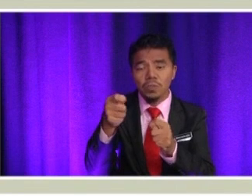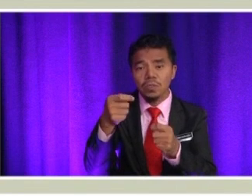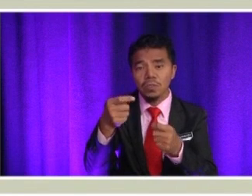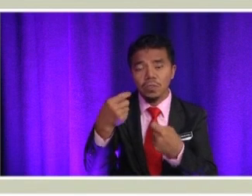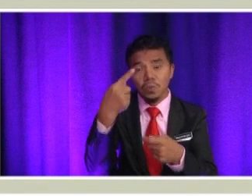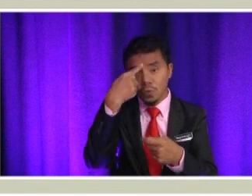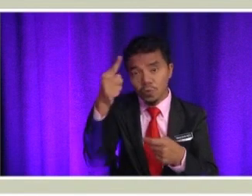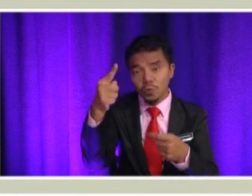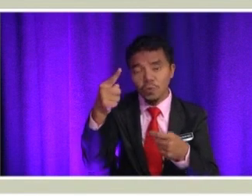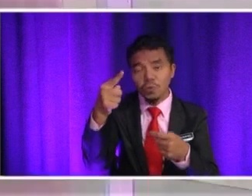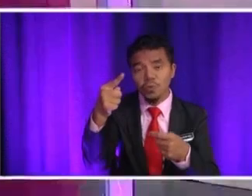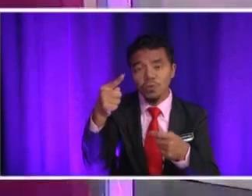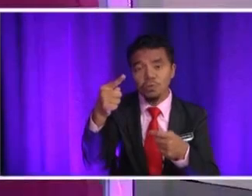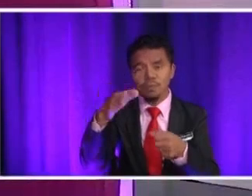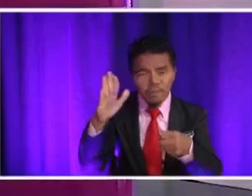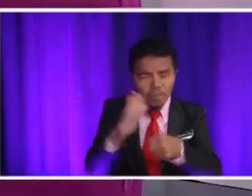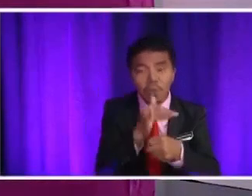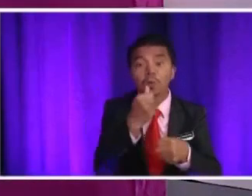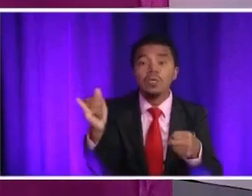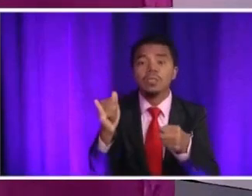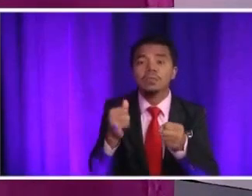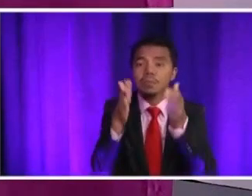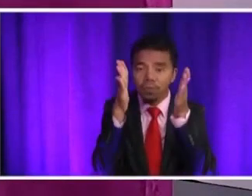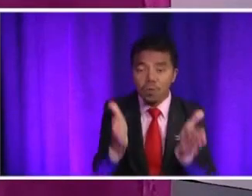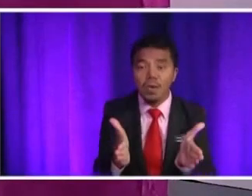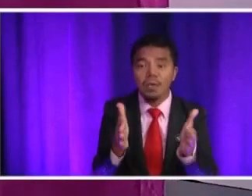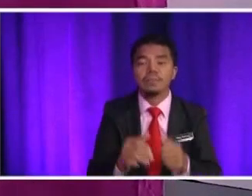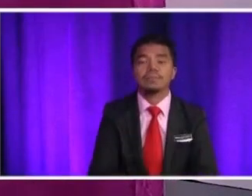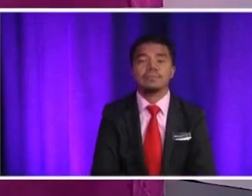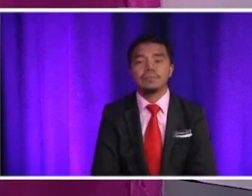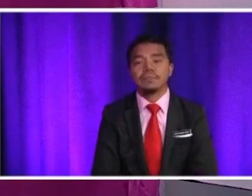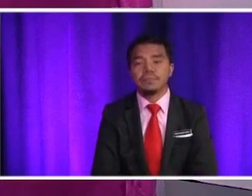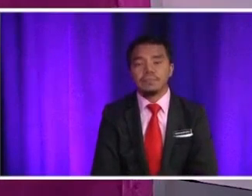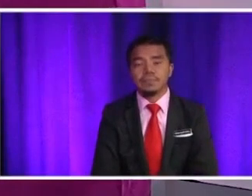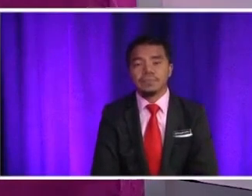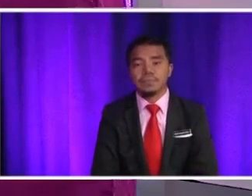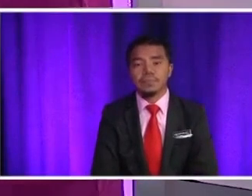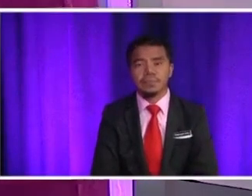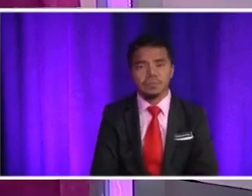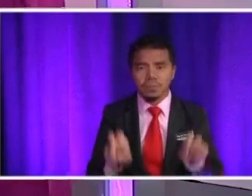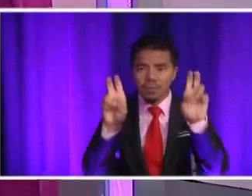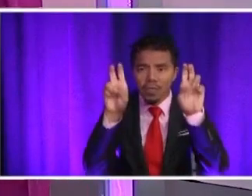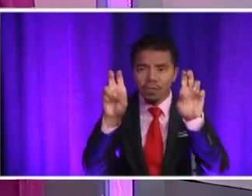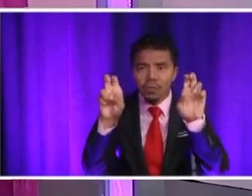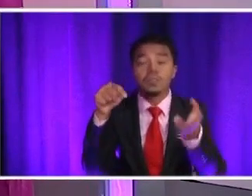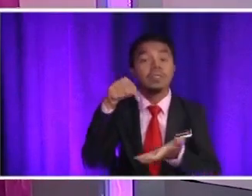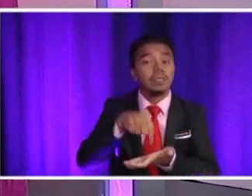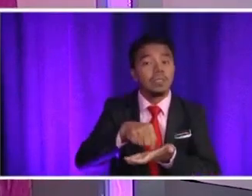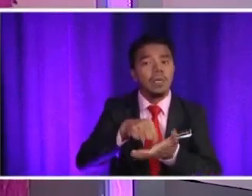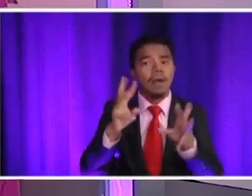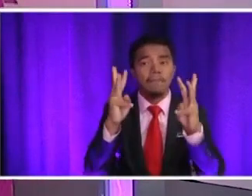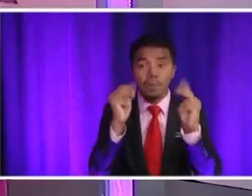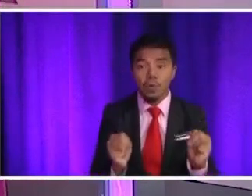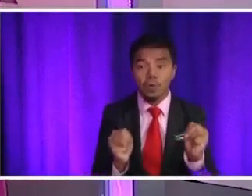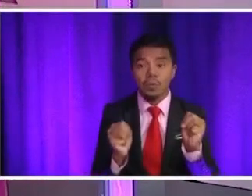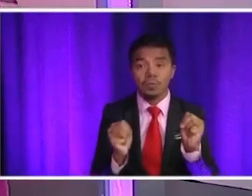kehendak masyarakat. Ya. Yeah. Okay? Jadi ini adalah tajuk yang mesti murid kenali